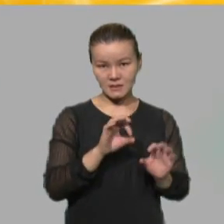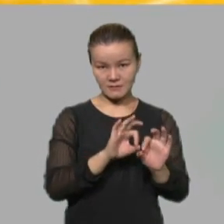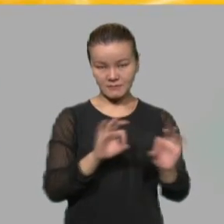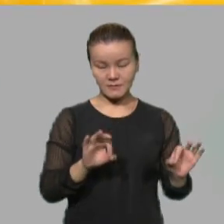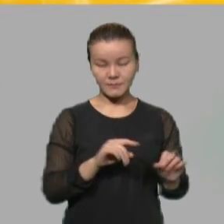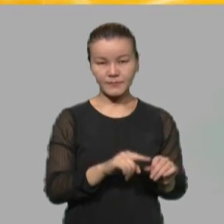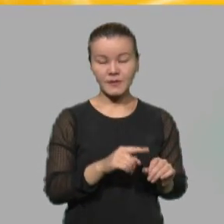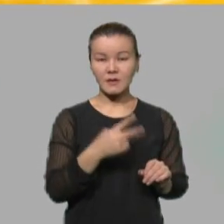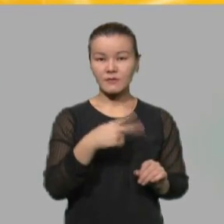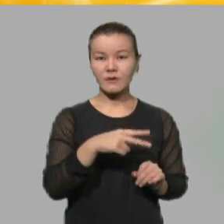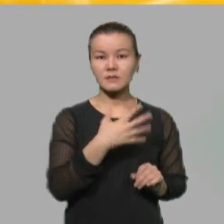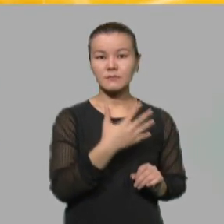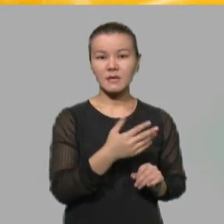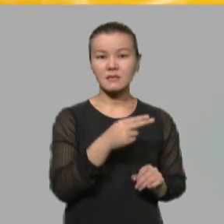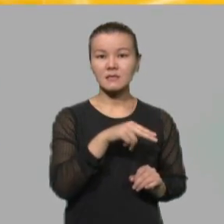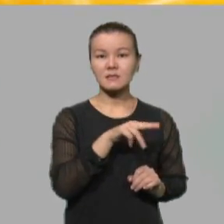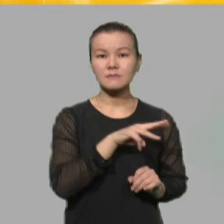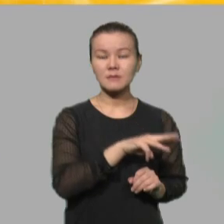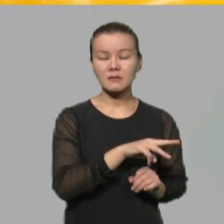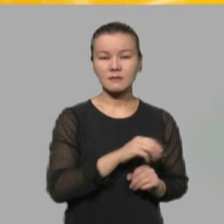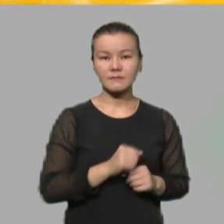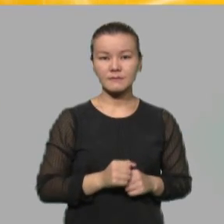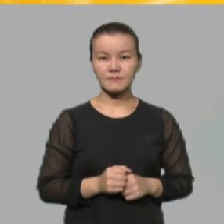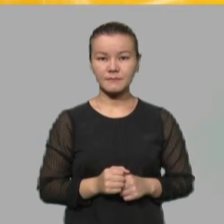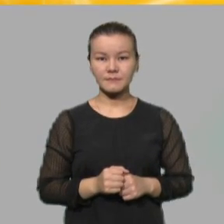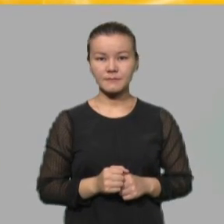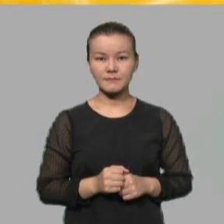синей 25 дециметров.